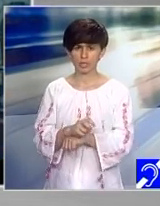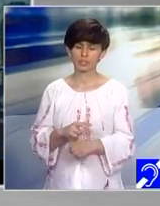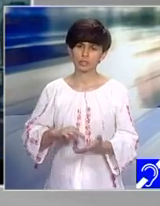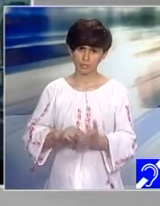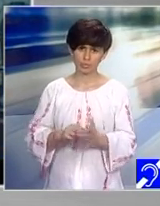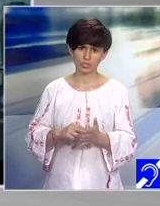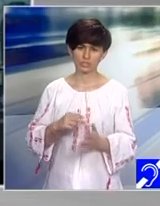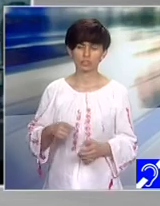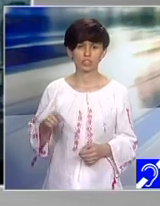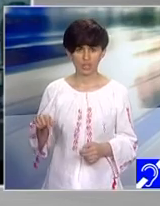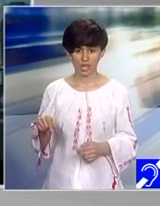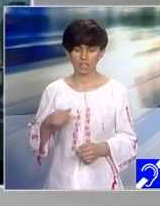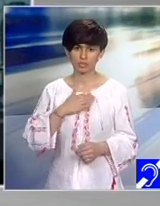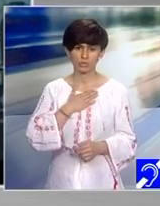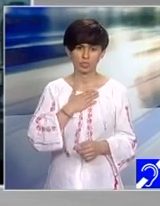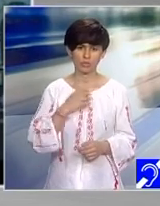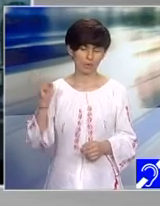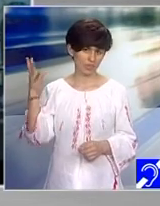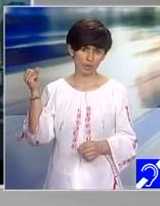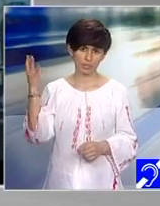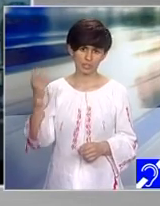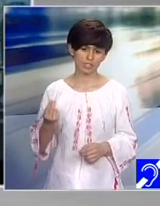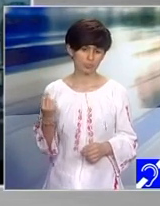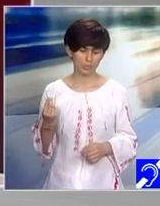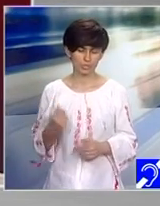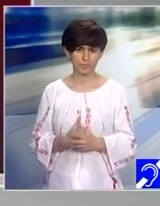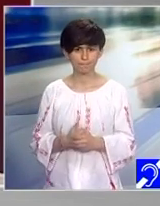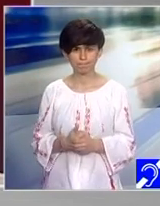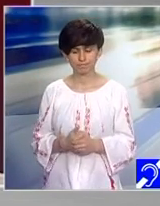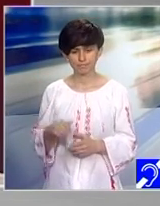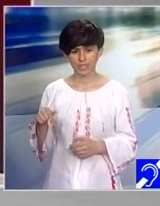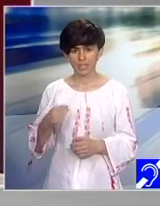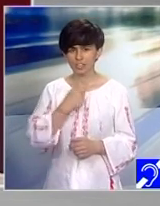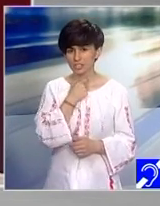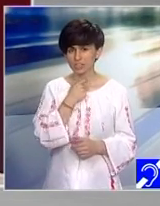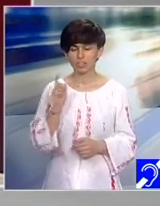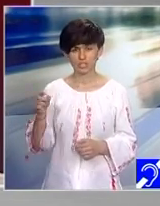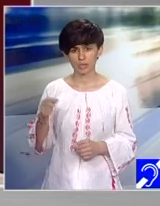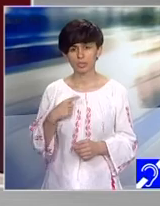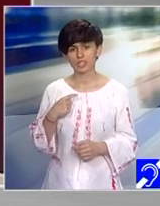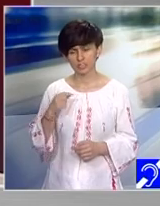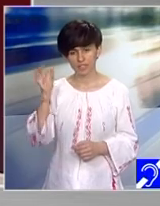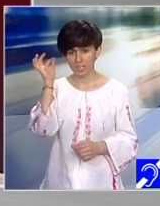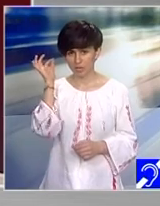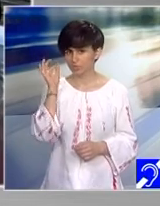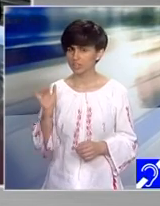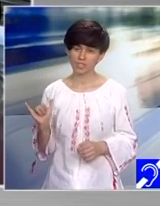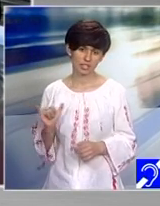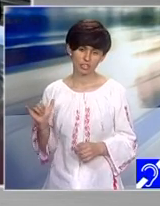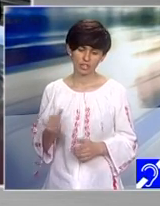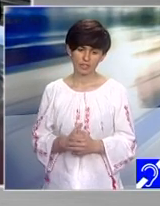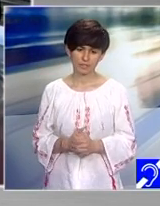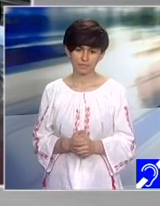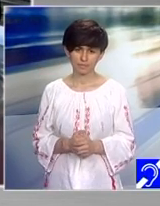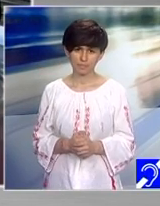atunci vom avea politici mai bune. Dar aceste voci trebuie să fie auzite de cineva. Deci